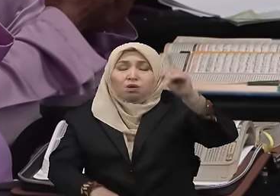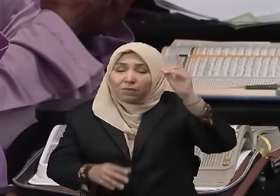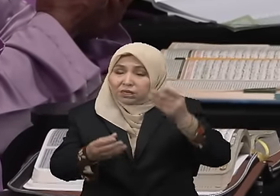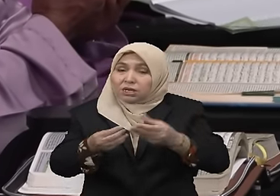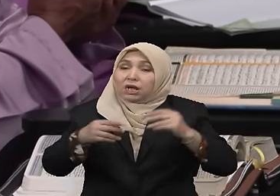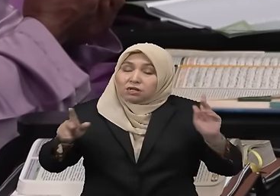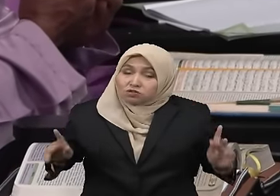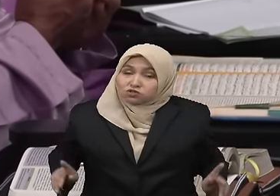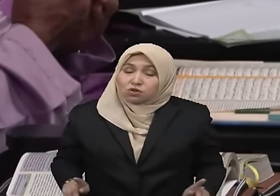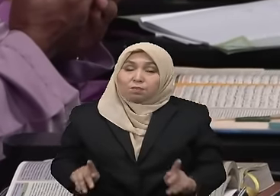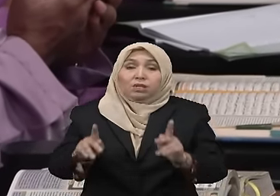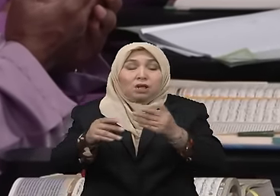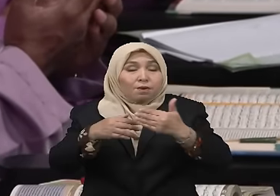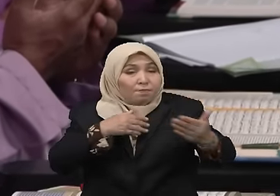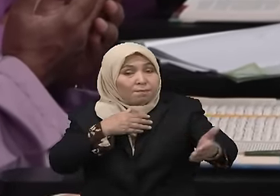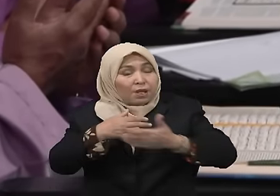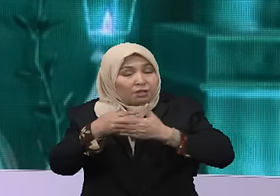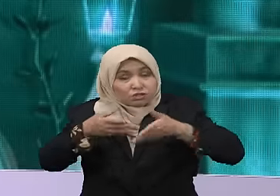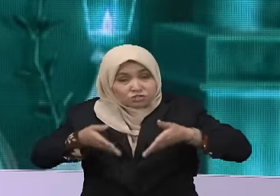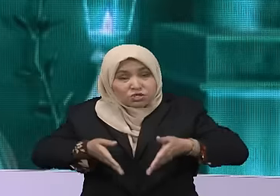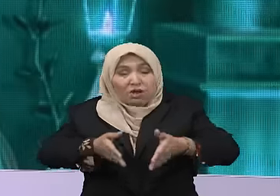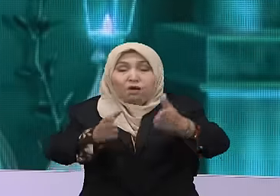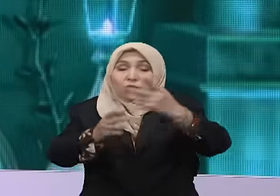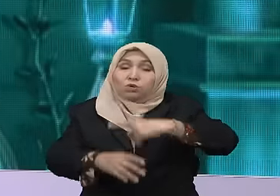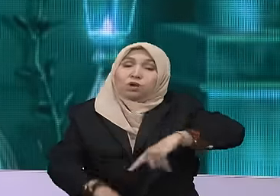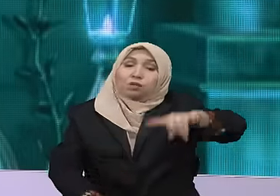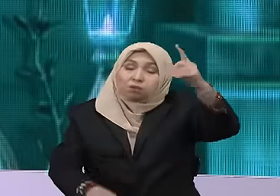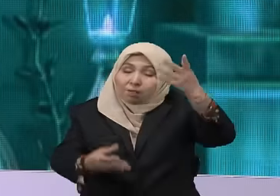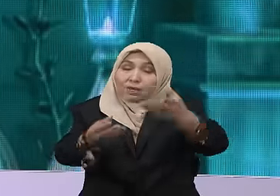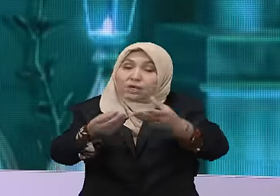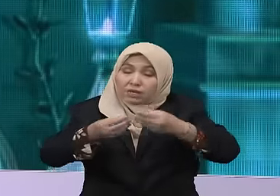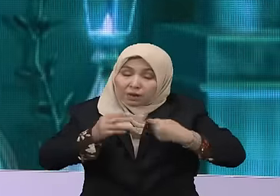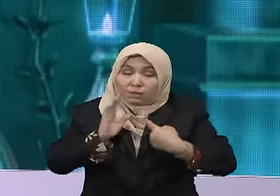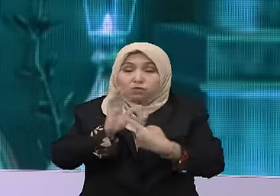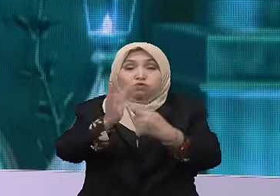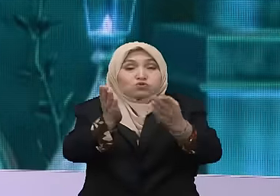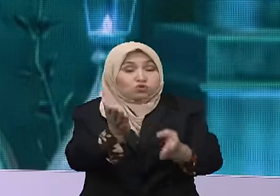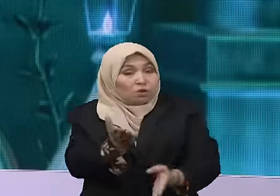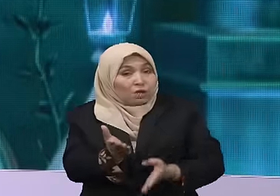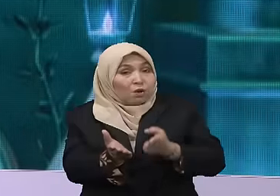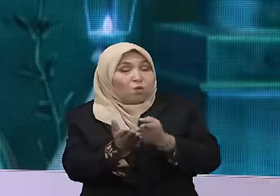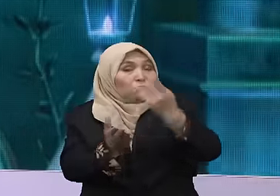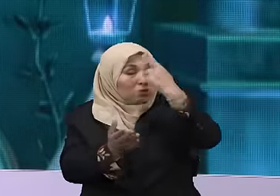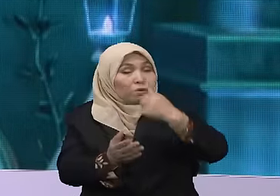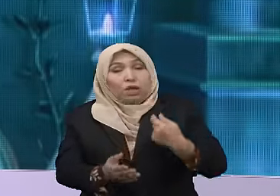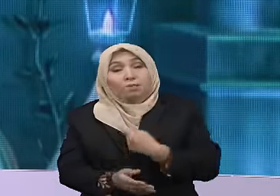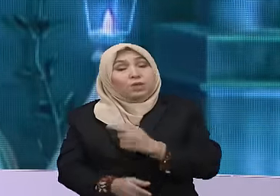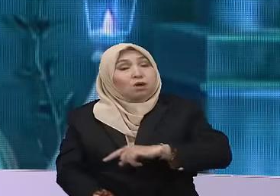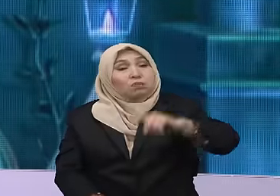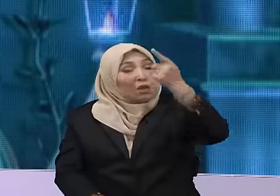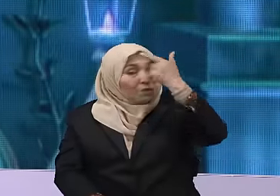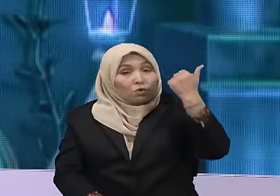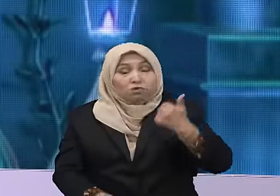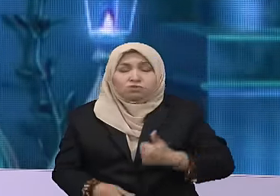kesempatan kepada kami kembali ke jalan-Mu ya Arhamar Rahimin. Kurniakan petunjuk hidayah-Mu buat kami ya Allah, kerana ia